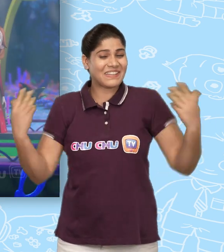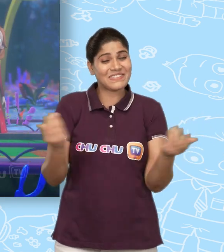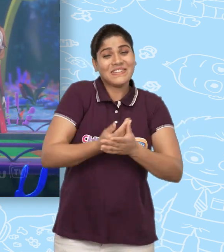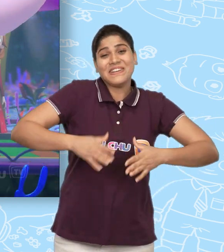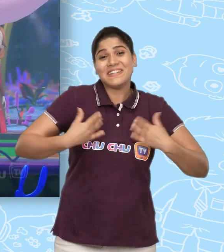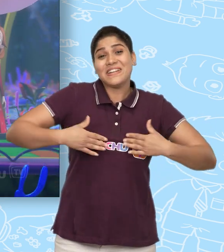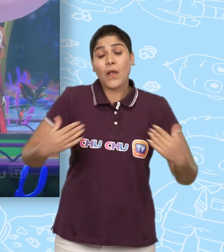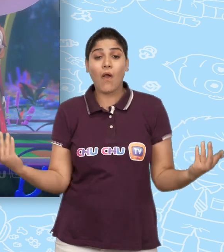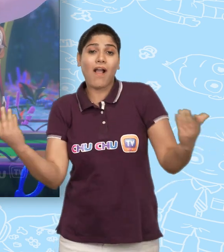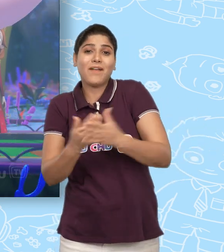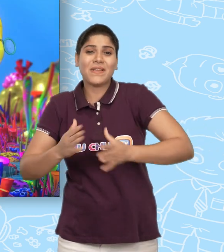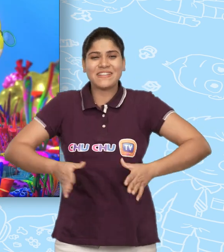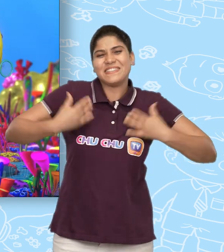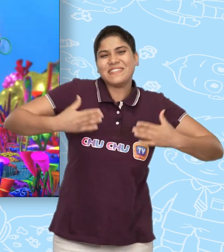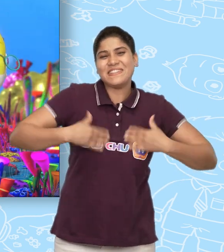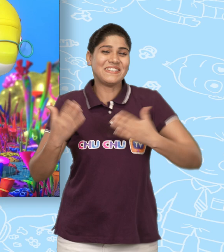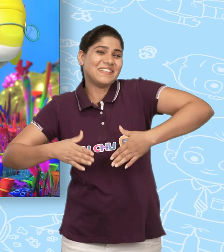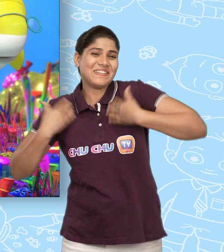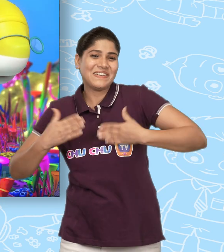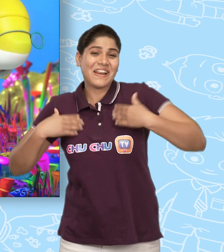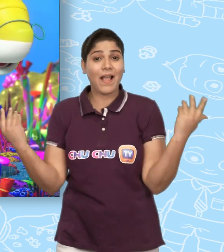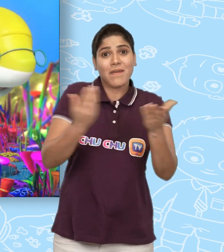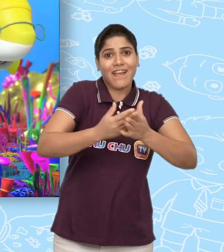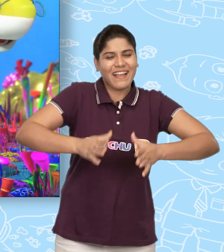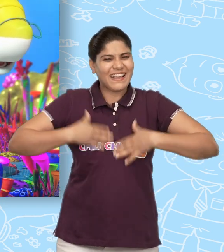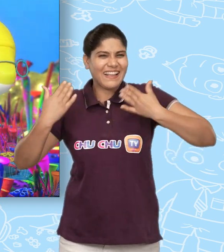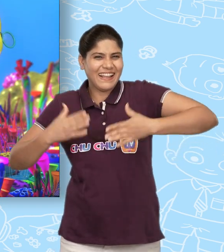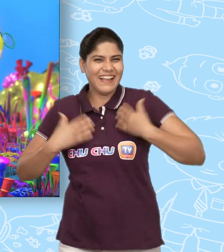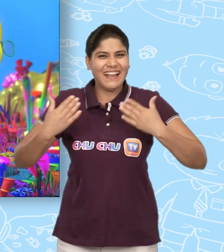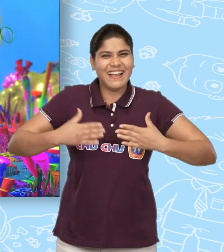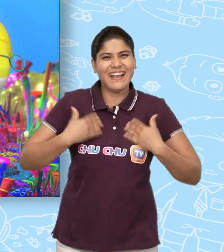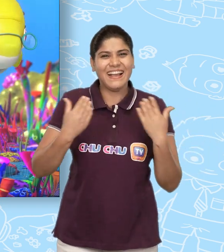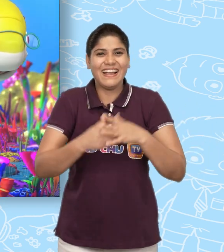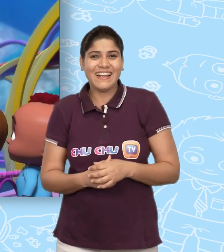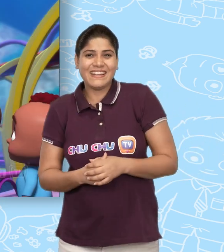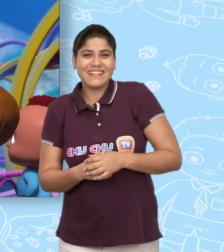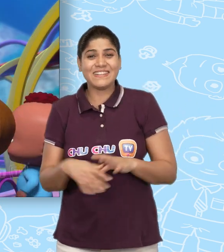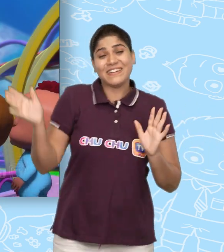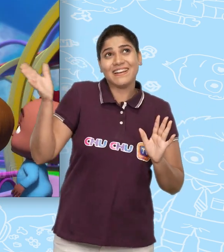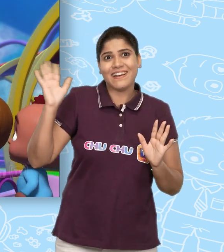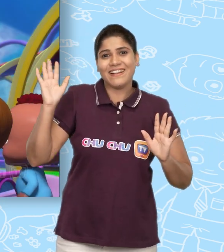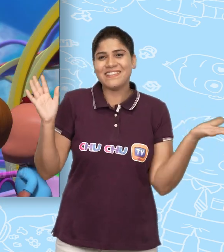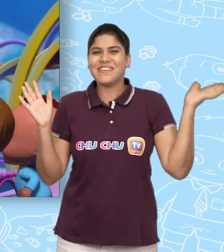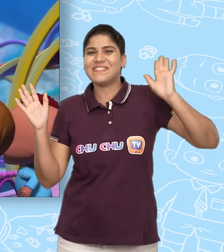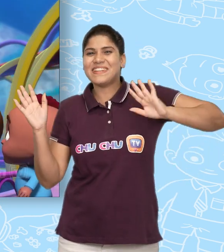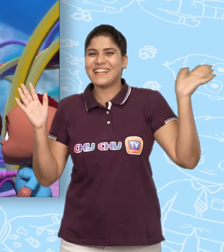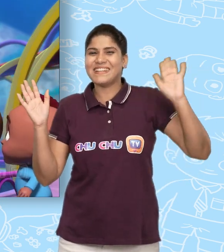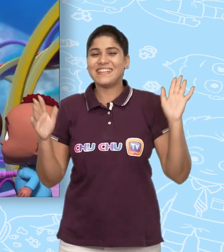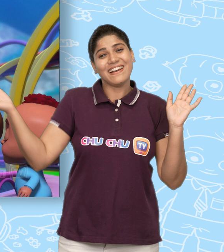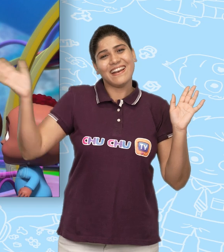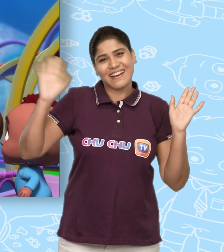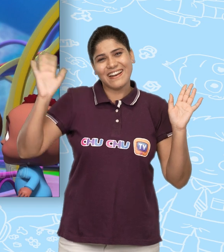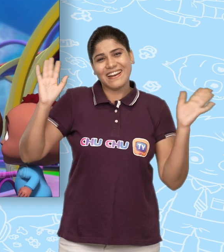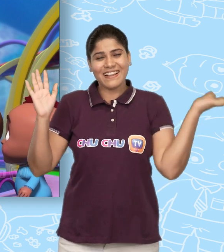do do, हम हैं खुश do do do do do, हम हैं खुश do do do do do, हम हैं खुश. Bye bye bye do do do do do,